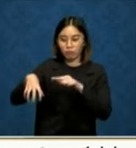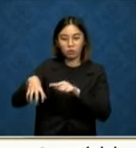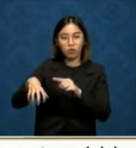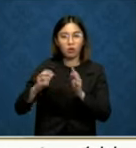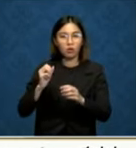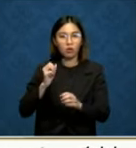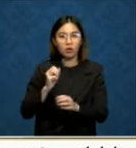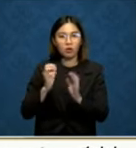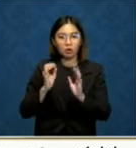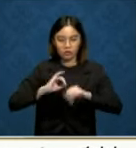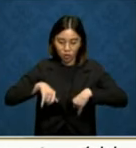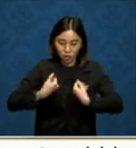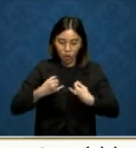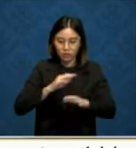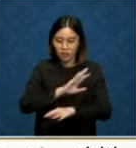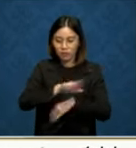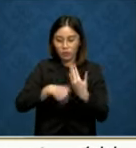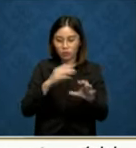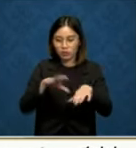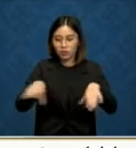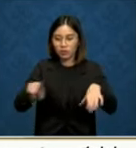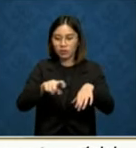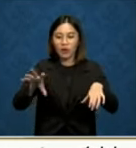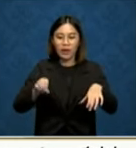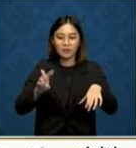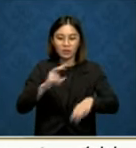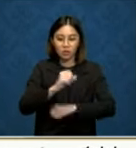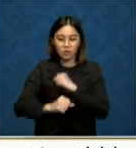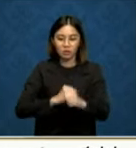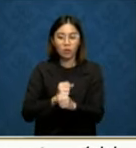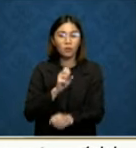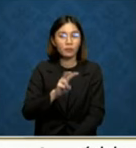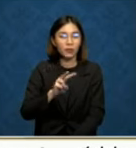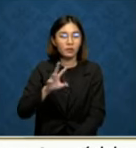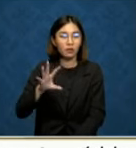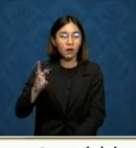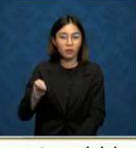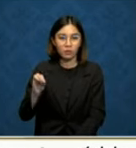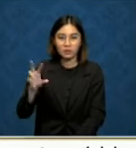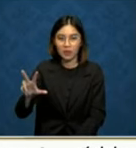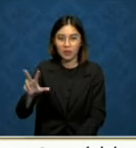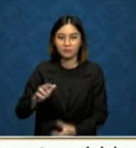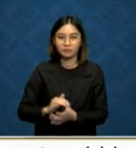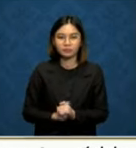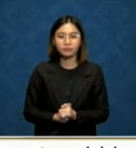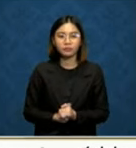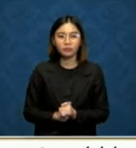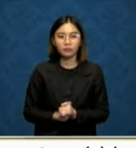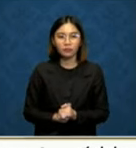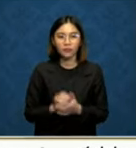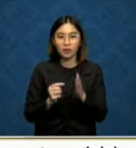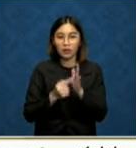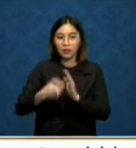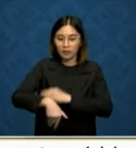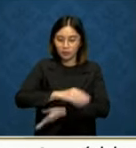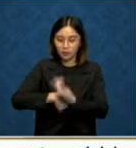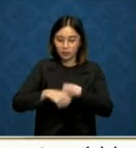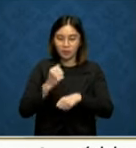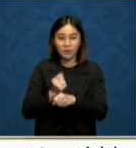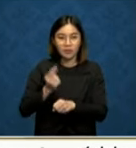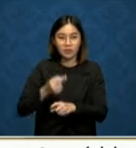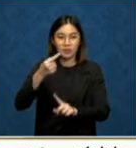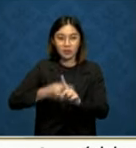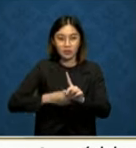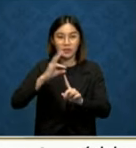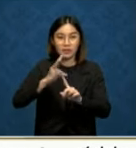็ผู้ก่อการ 152 องคกรในปี 2,563นะคะแล้วก็เริ่มปฏิบัต vivirกั